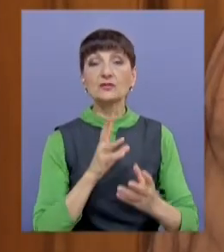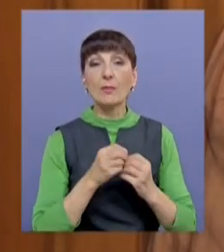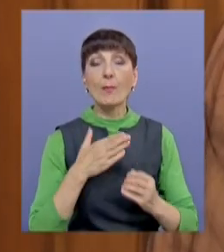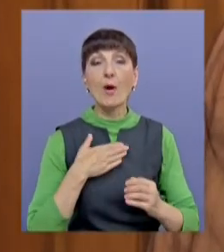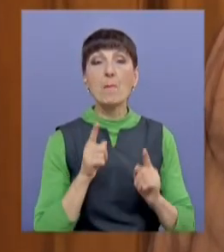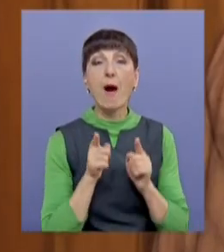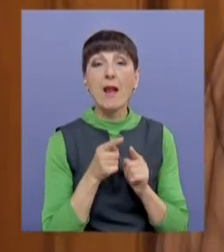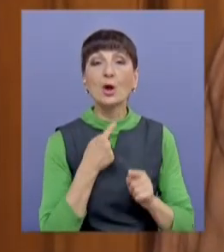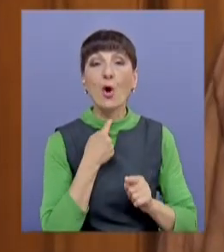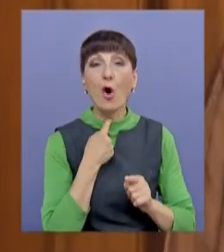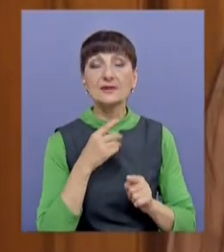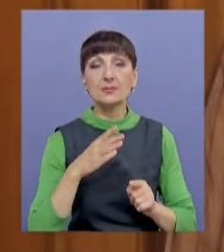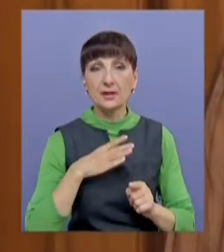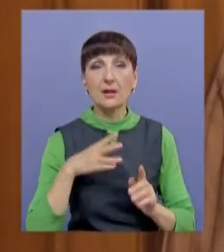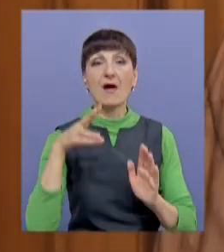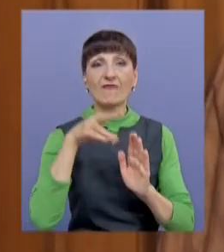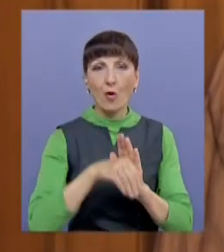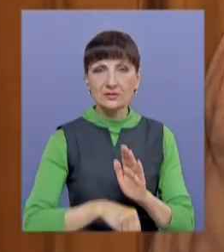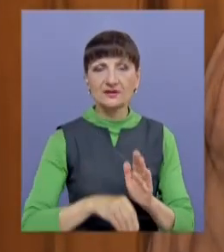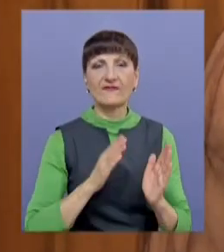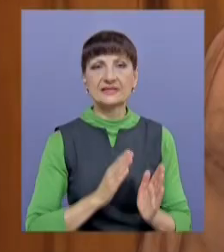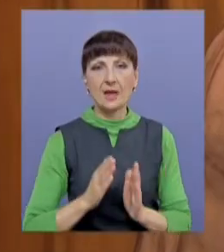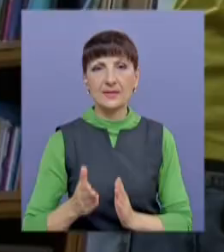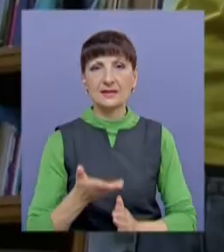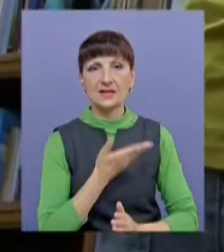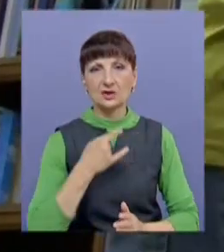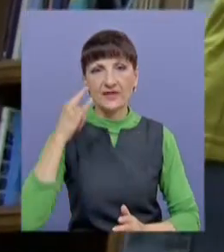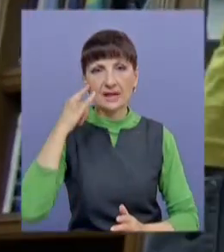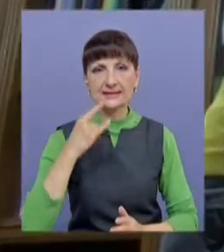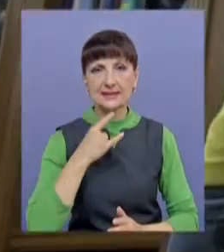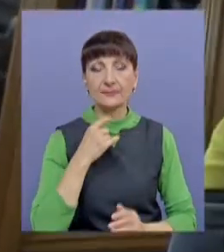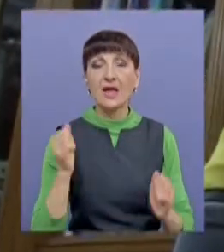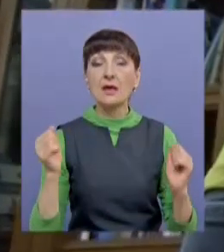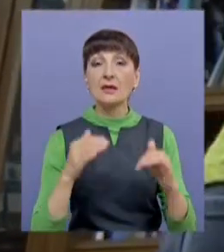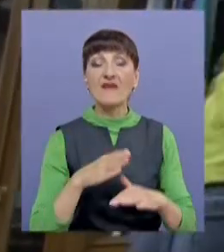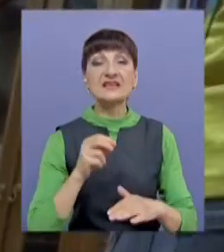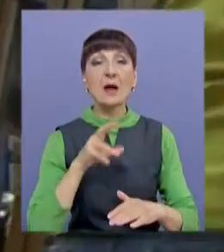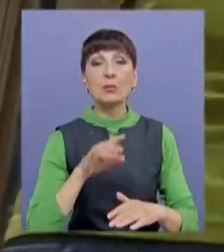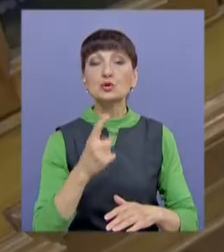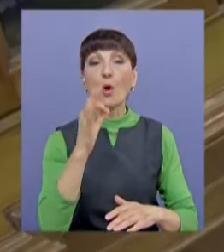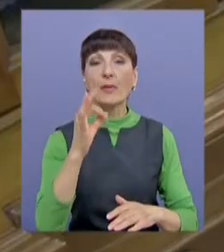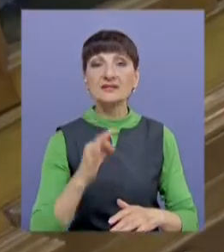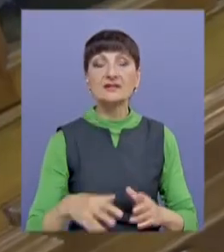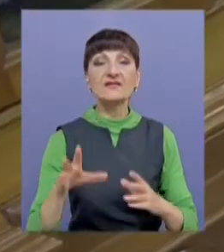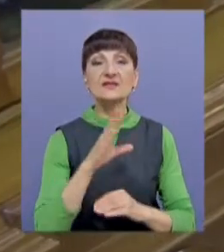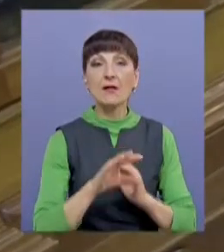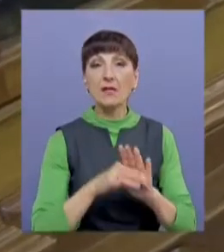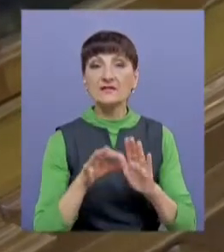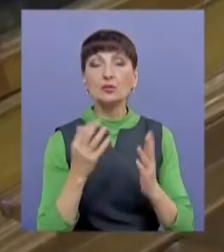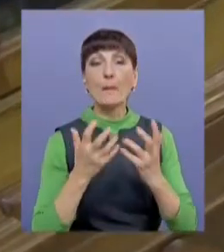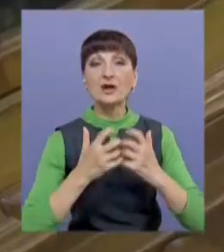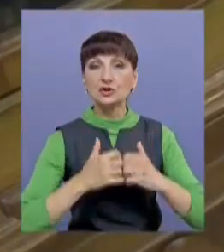голос все-таки был лептой в стабильность нашей страны. Явка в Стамбуле была стопроцентной. Все голоса подсчитаны